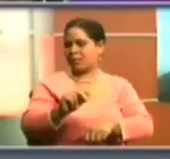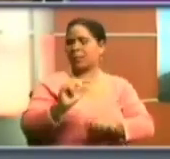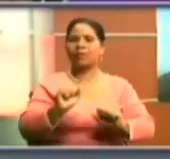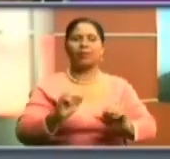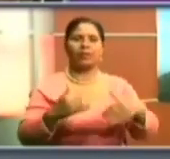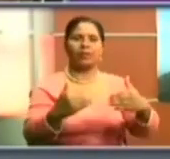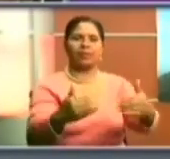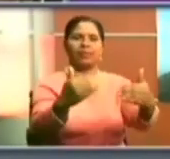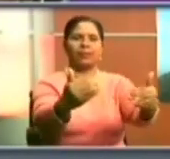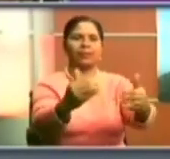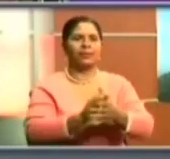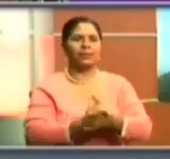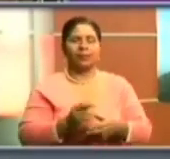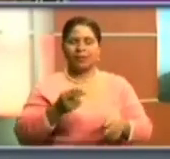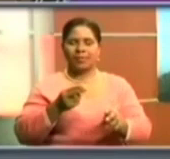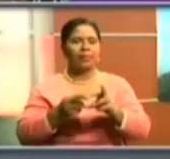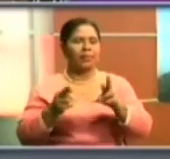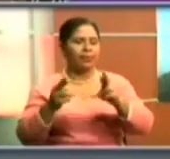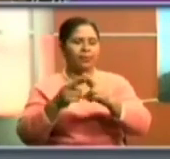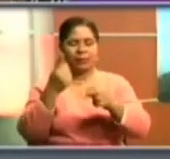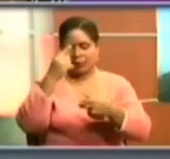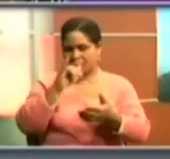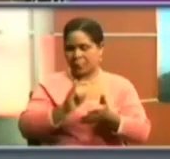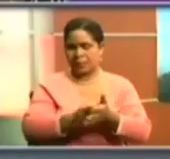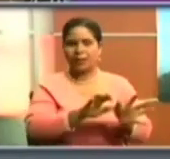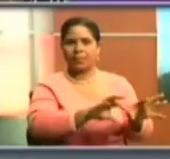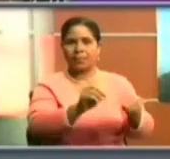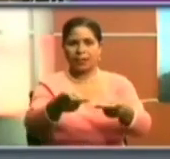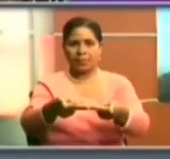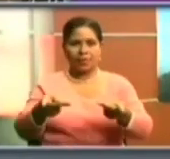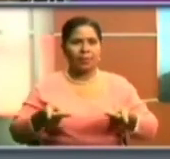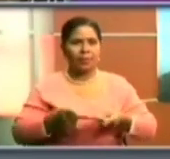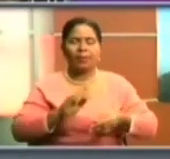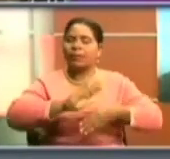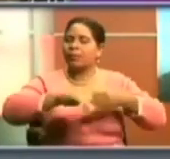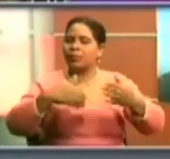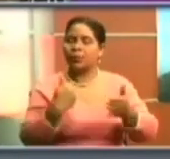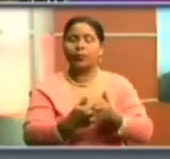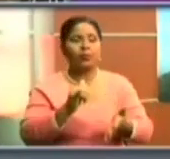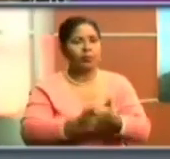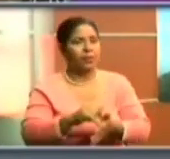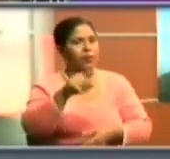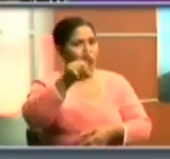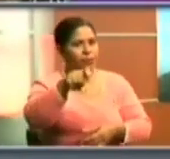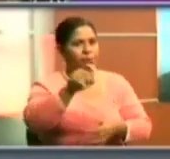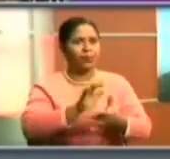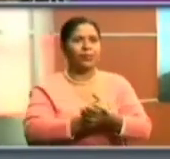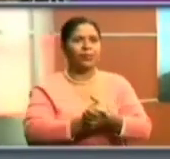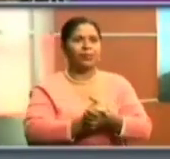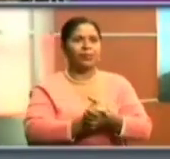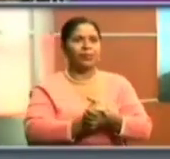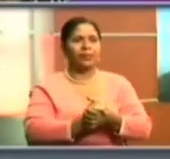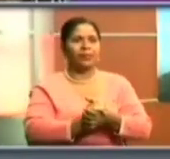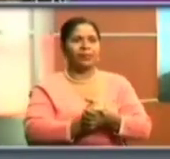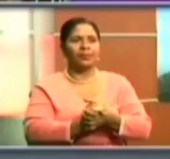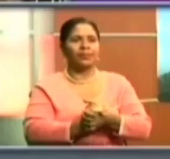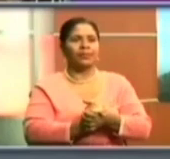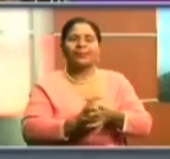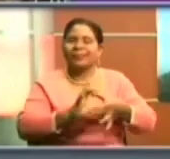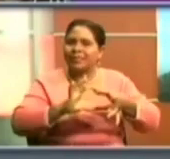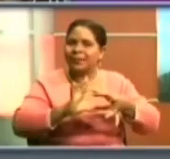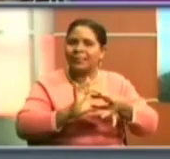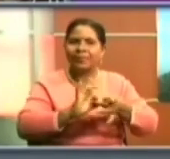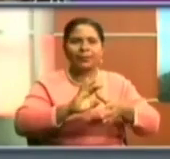avancer dans la région. C'est peut-être ça nous mettre en place toute structure qu'il faut et nous gagner